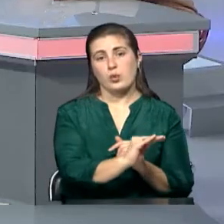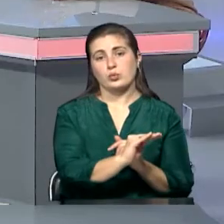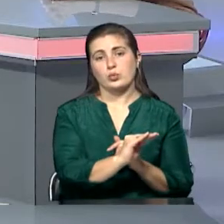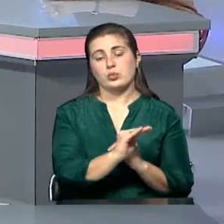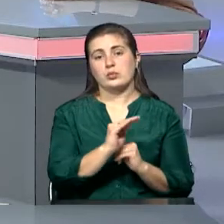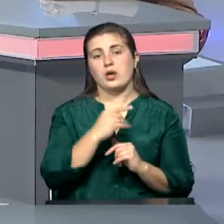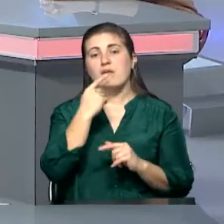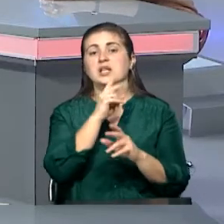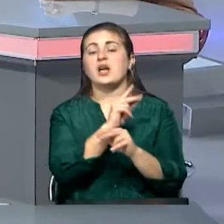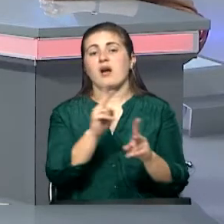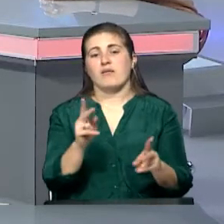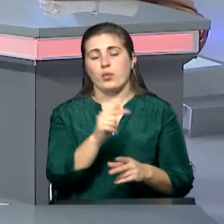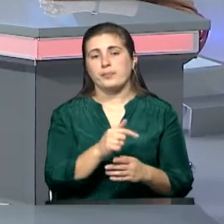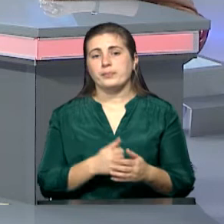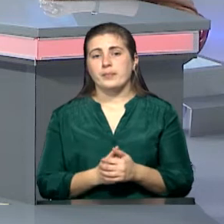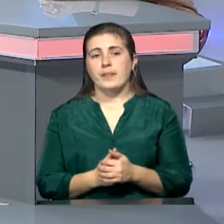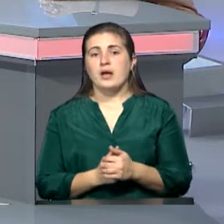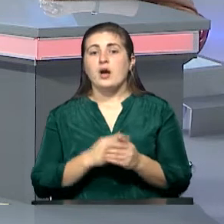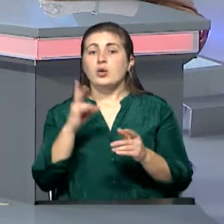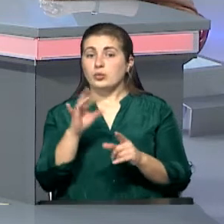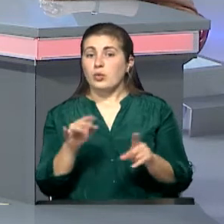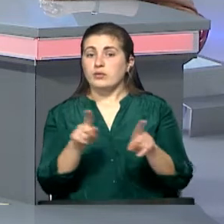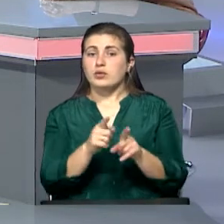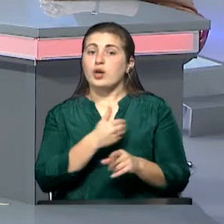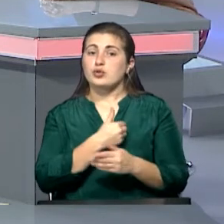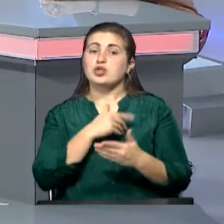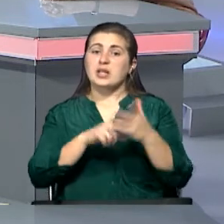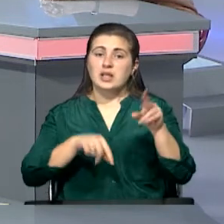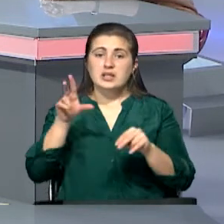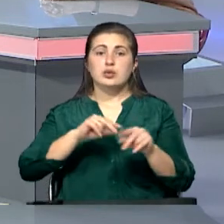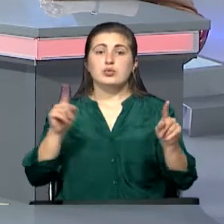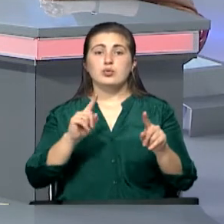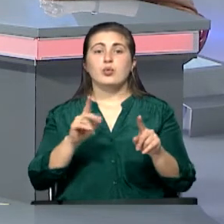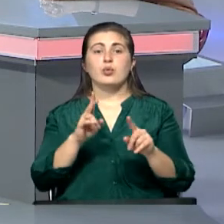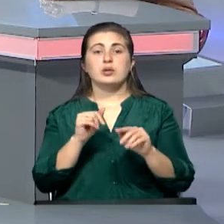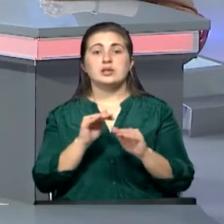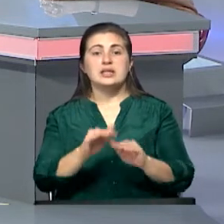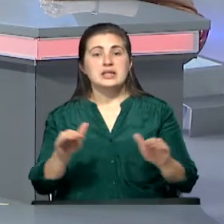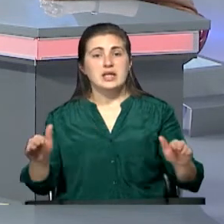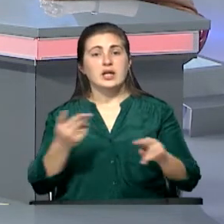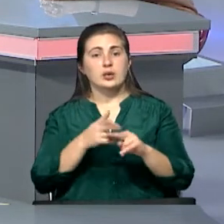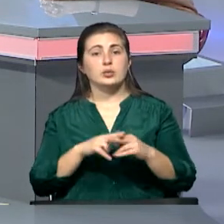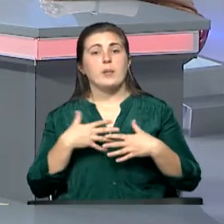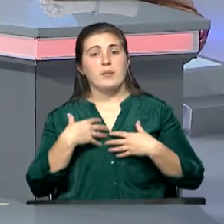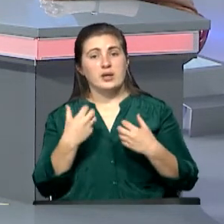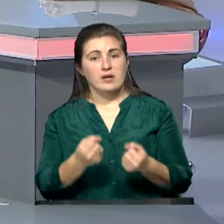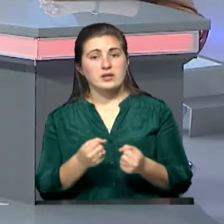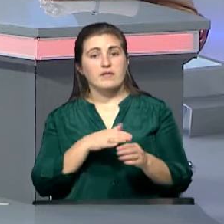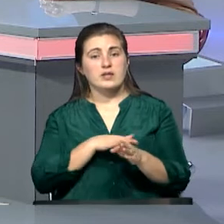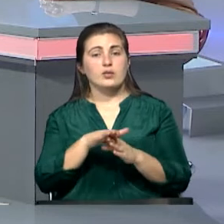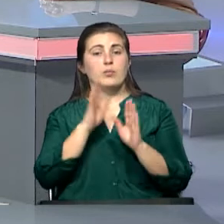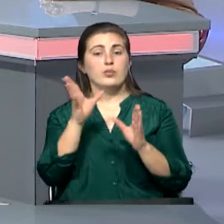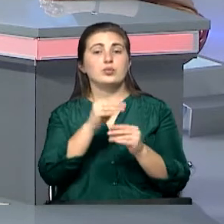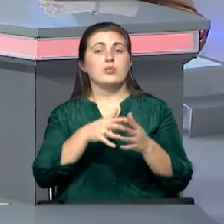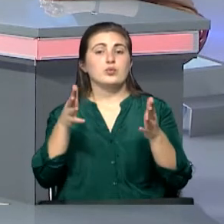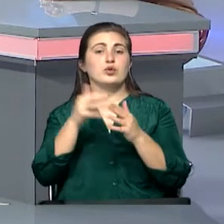они говорят, на кого. Ну, все же хочется надеяться, что детей, которые поправятся и выздоровеют полностью, будет все больше